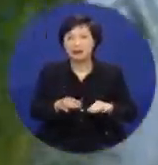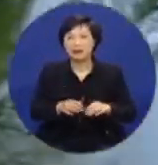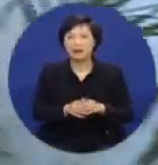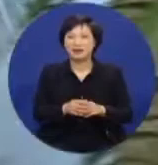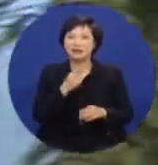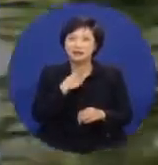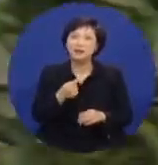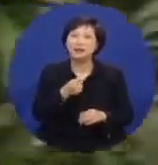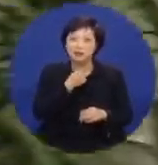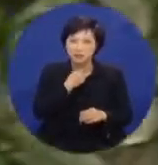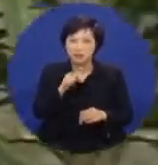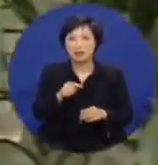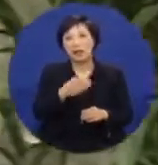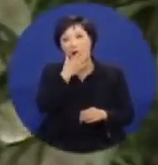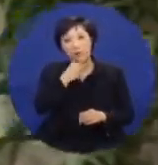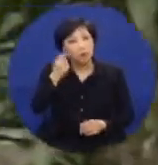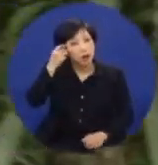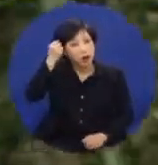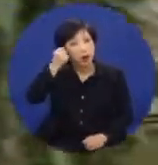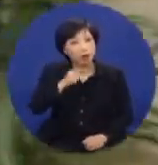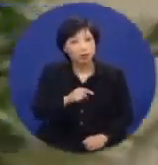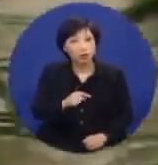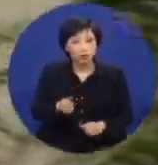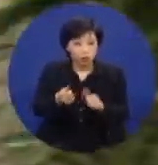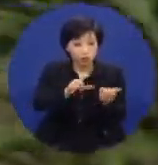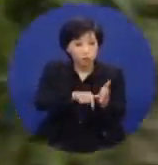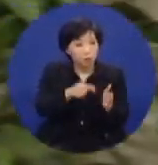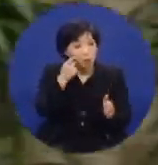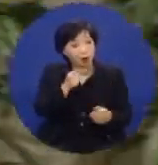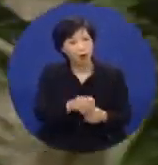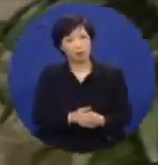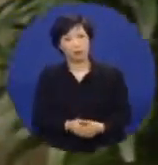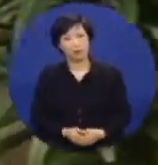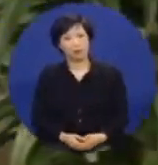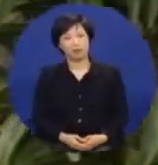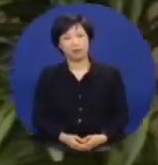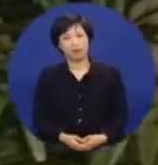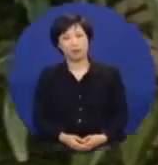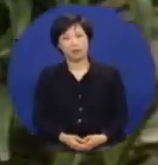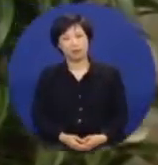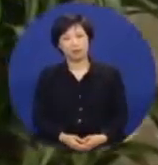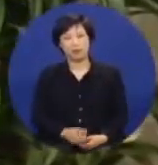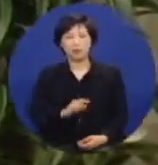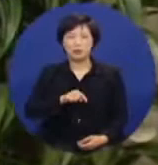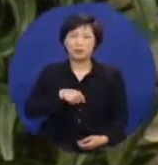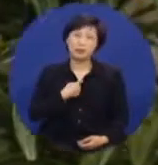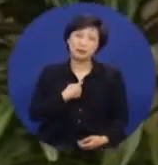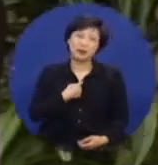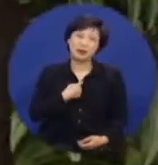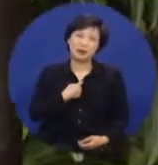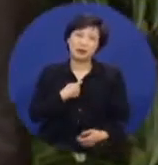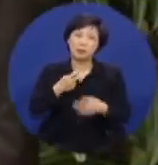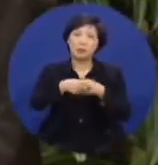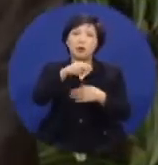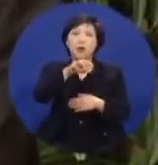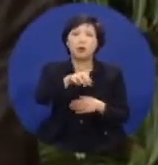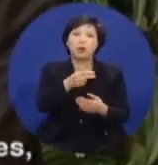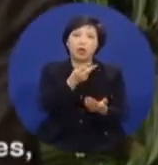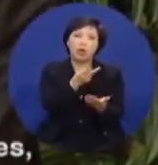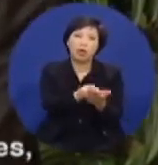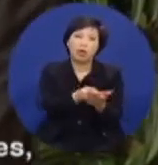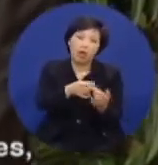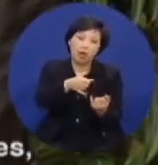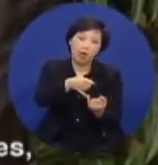1 것이 행복이 해요 근데 축을 께 가보면 자기 혼자 아 병원에서 비츠